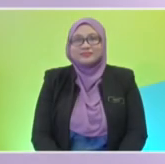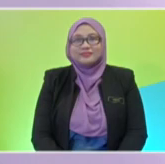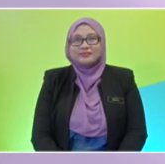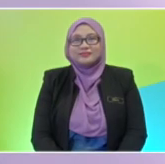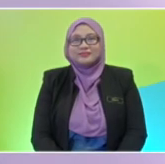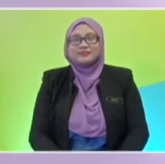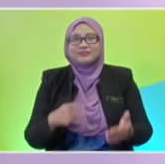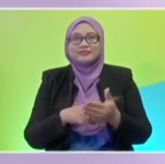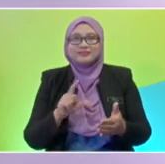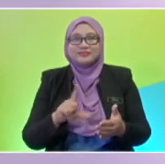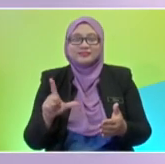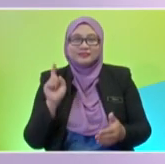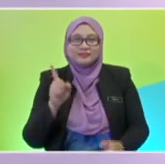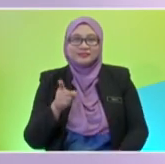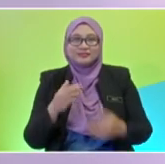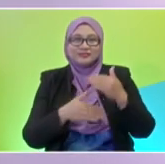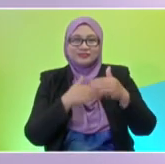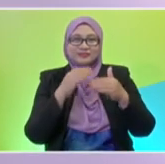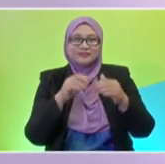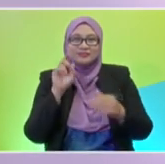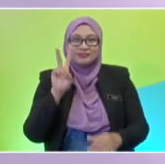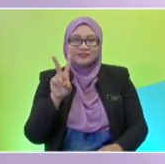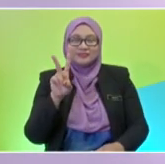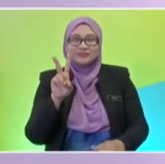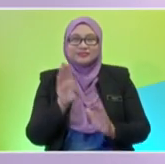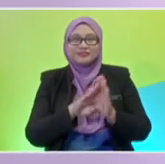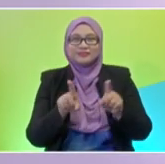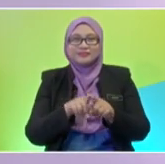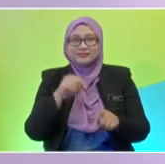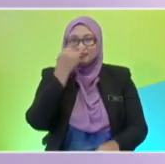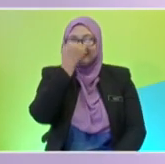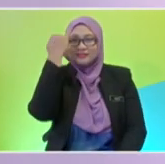inilah Desa tahap 2 di tv cpm bersama